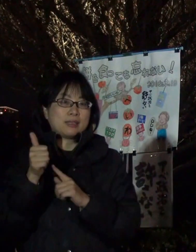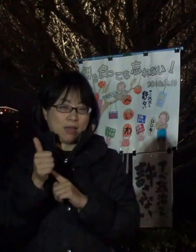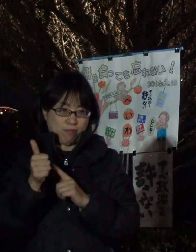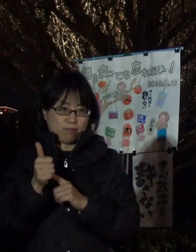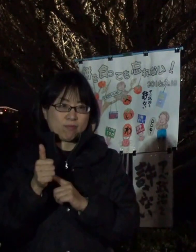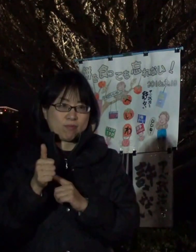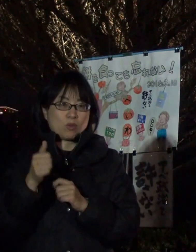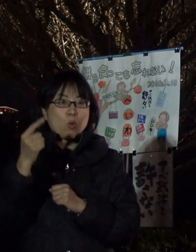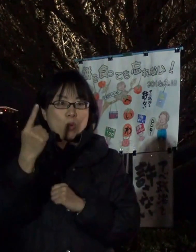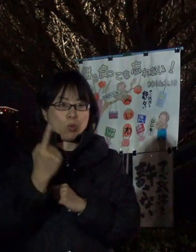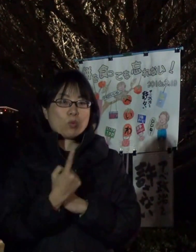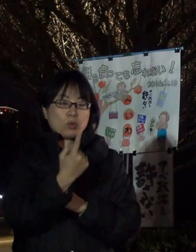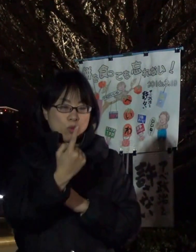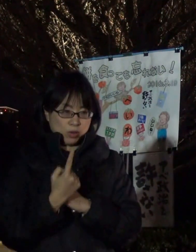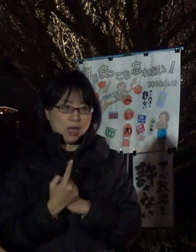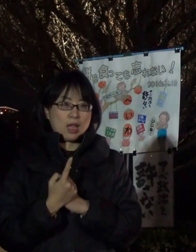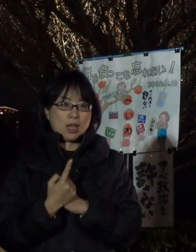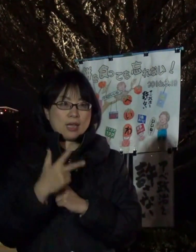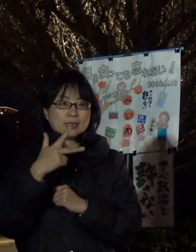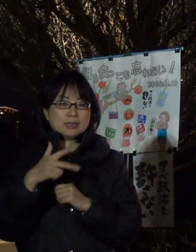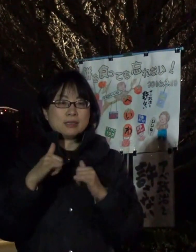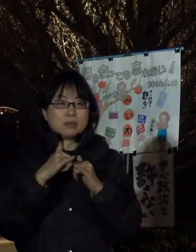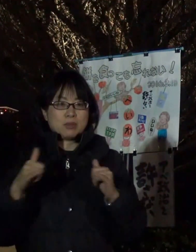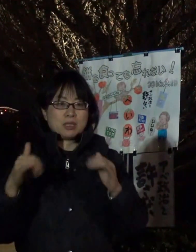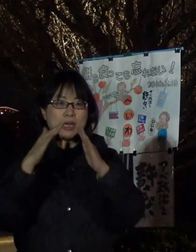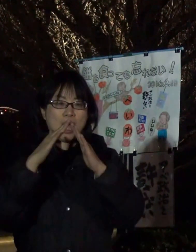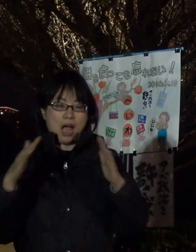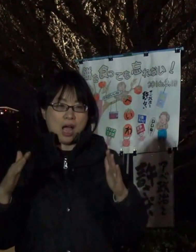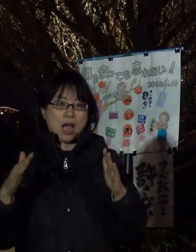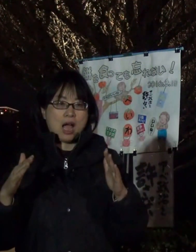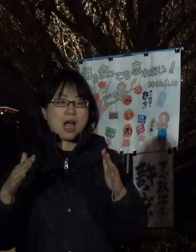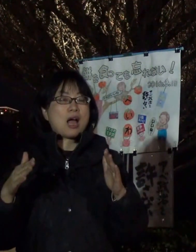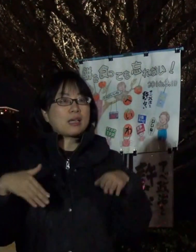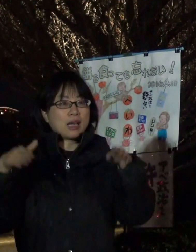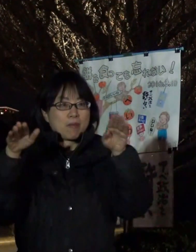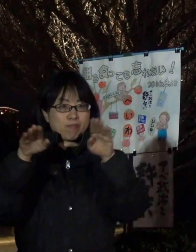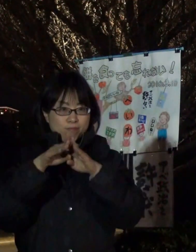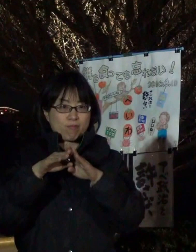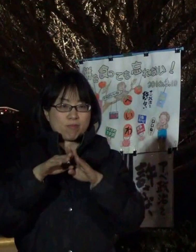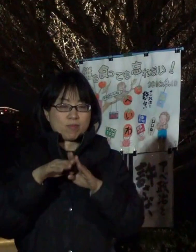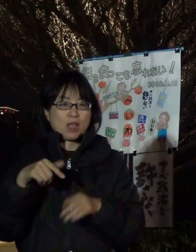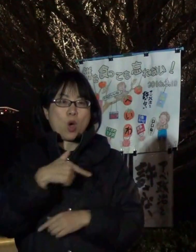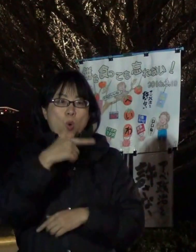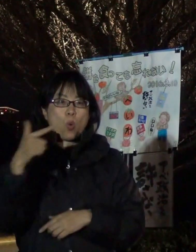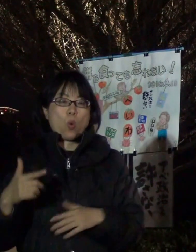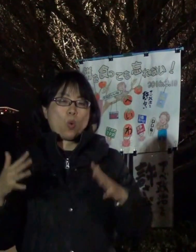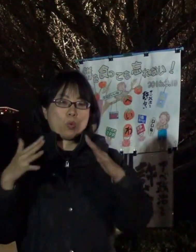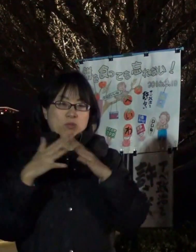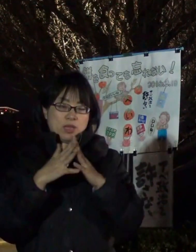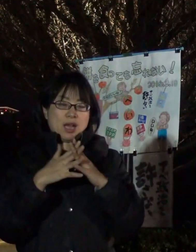で開催するんですけど、まあ、その時にぜひとも制服工場委員